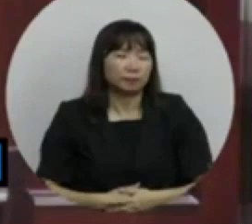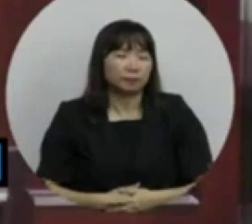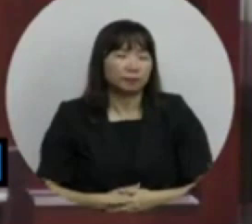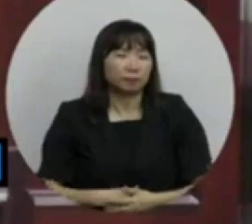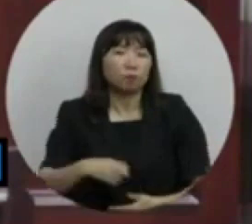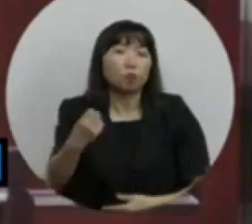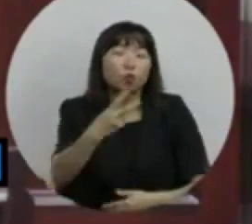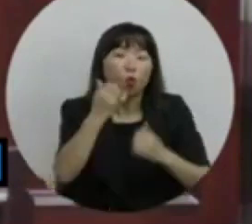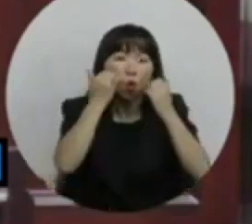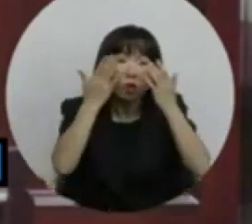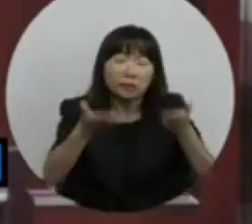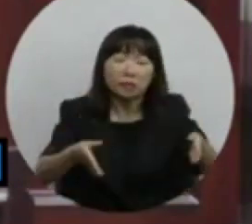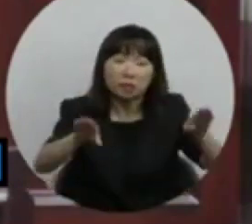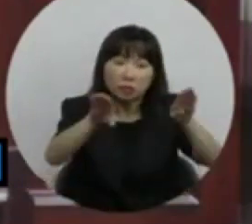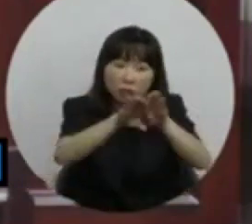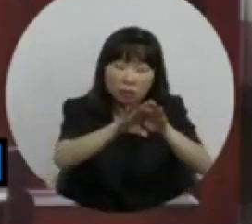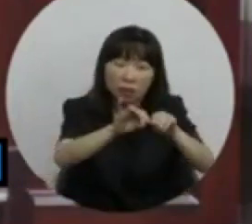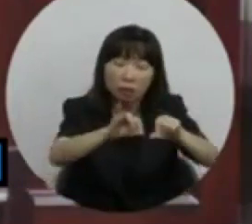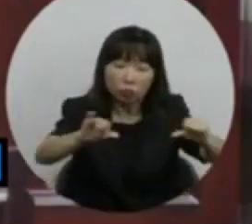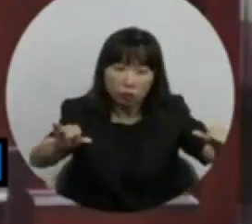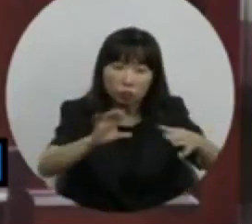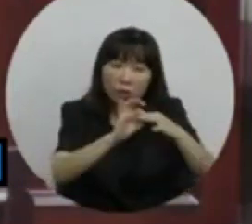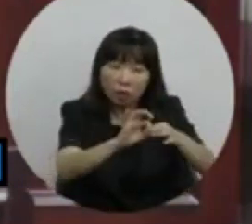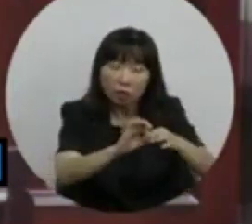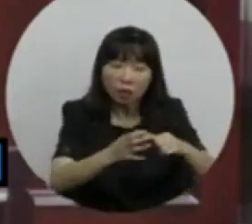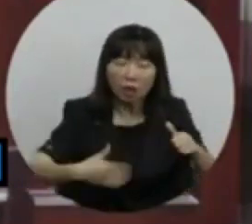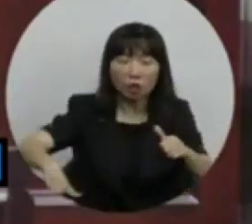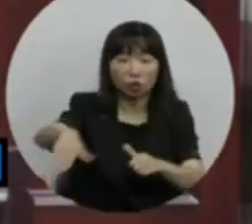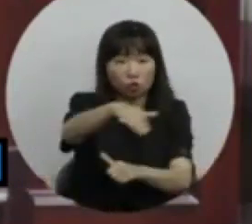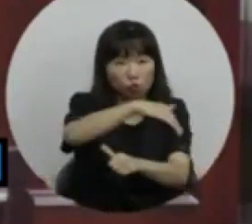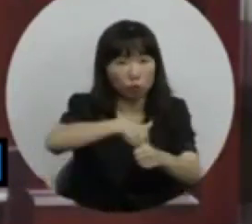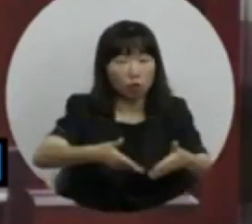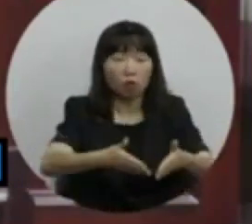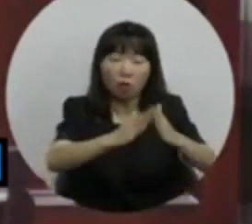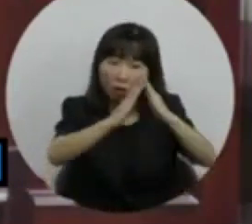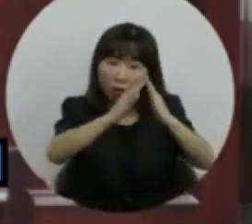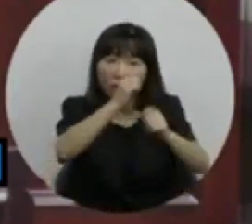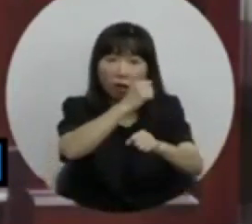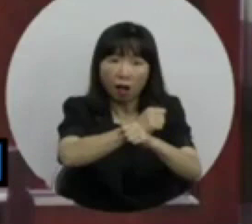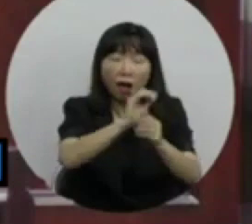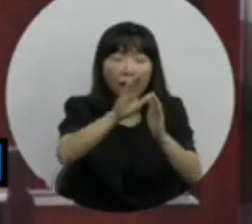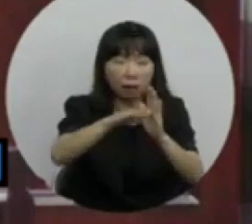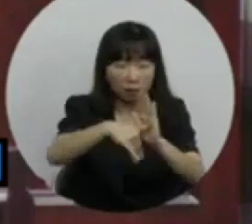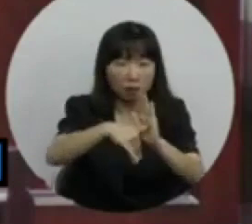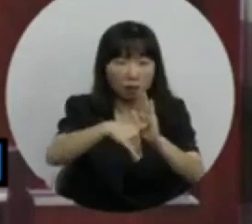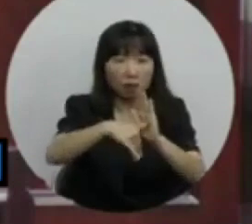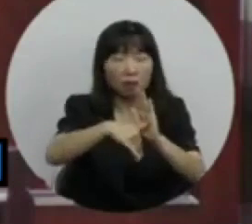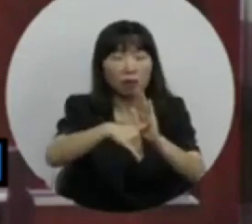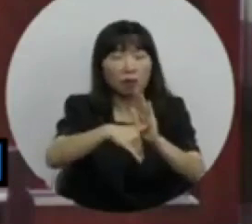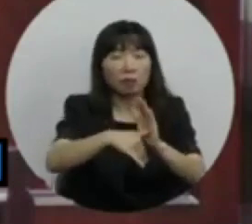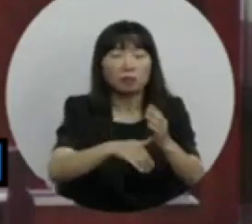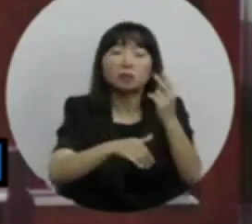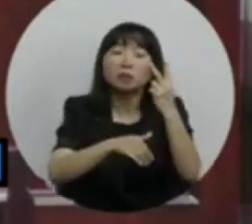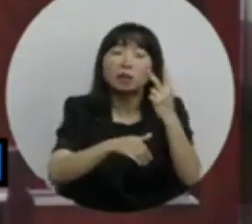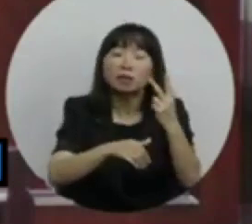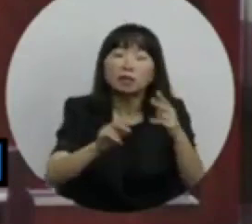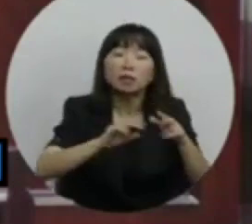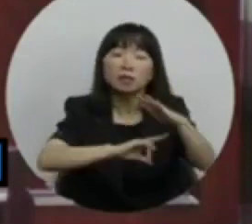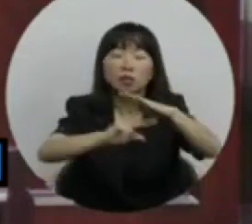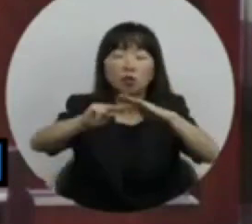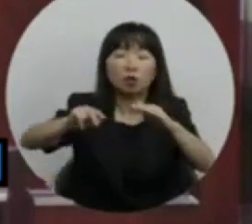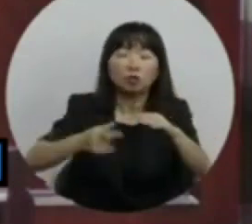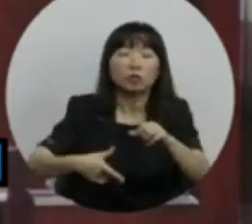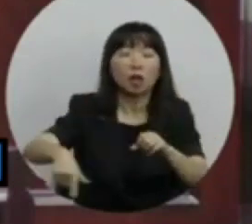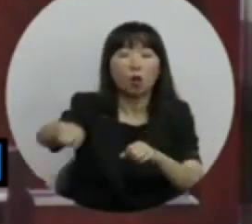아울러 신청사 부지와 연계한 기반시설을 건립하는 제2 역세권 도시개발 사업을